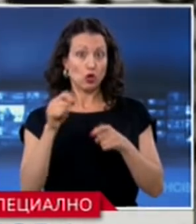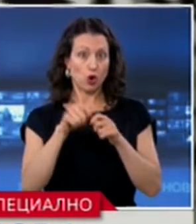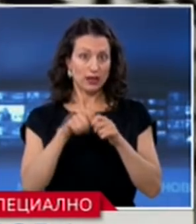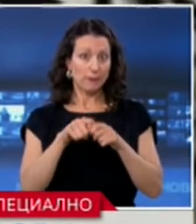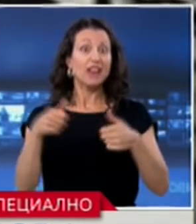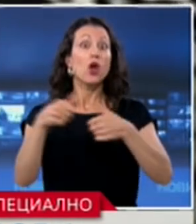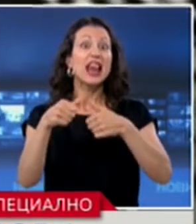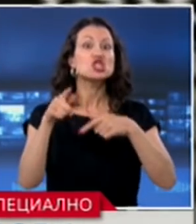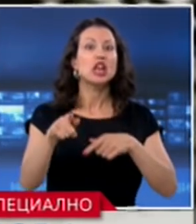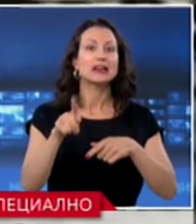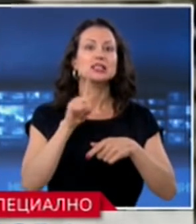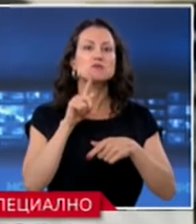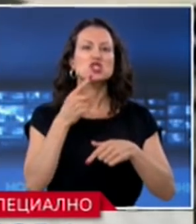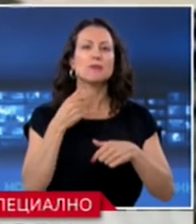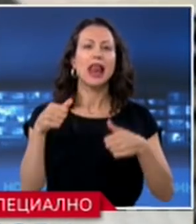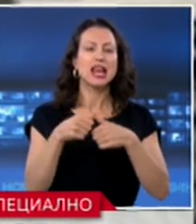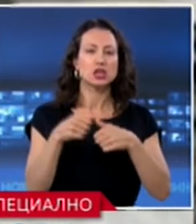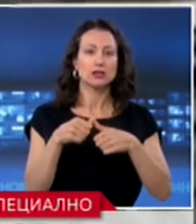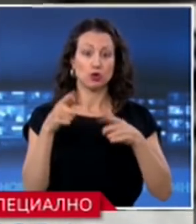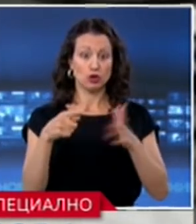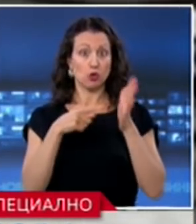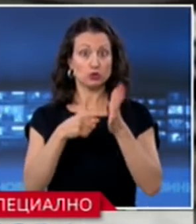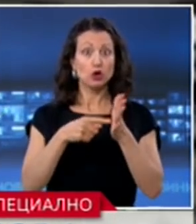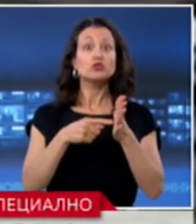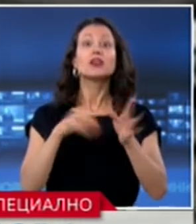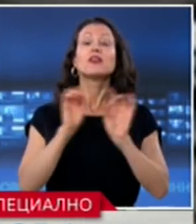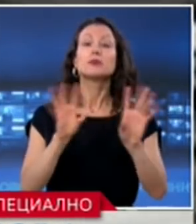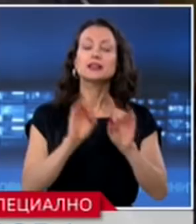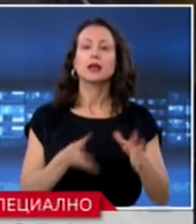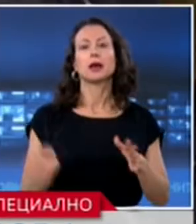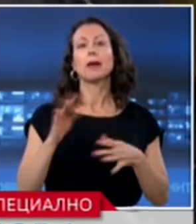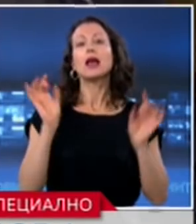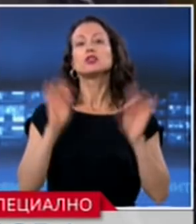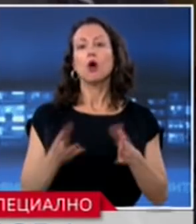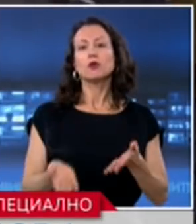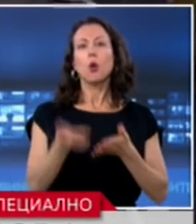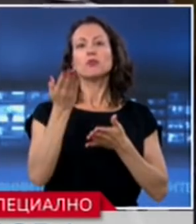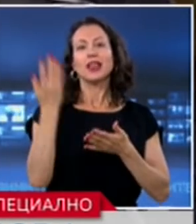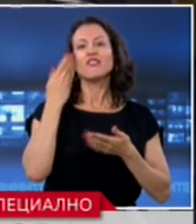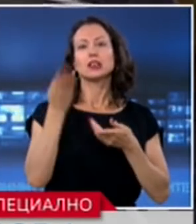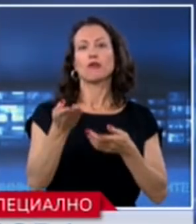за убийствата, които сочи в предаването, ще му бъдат повдигнати нови обвинения.